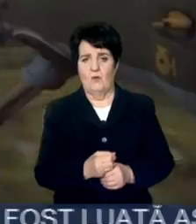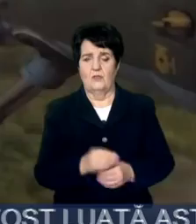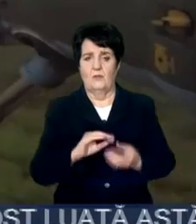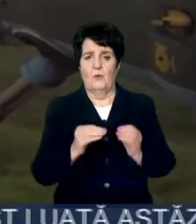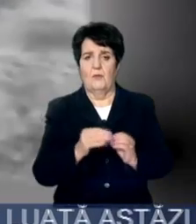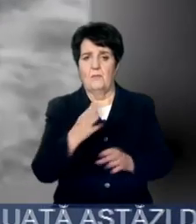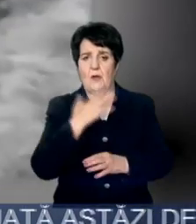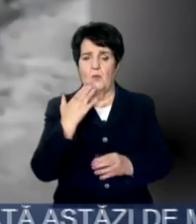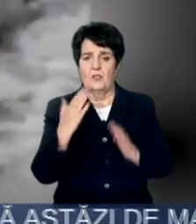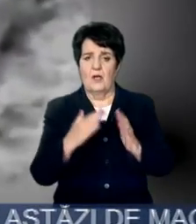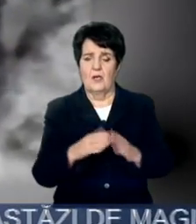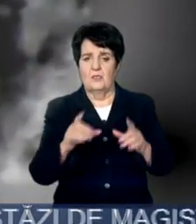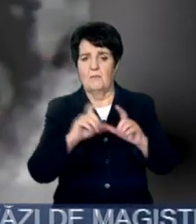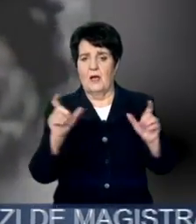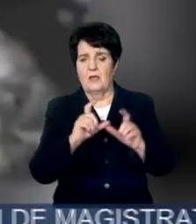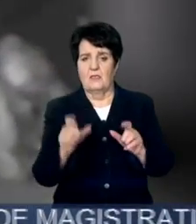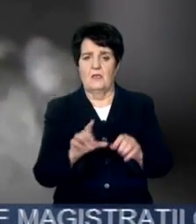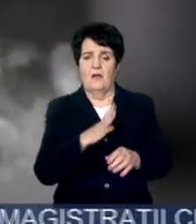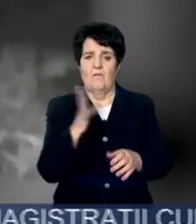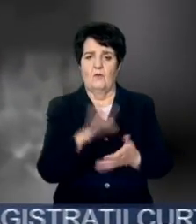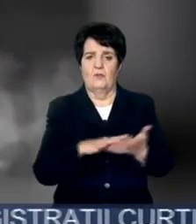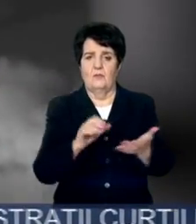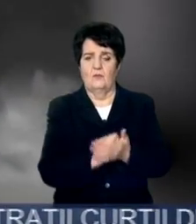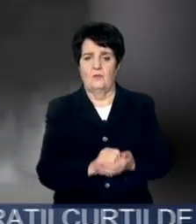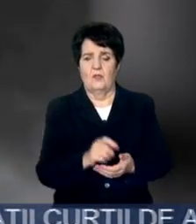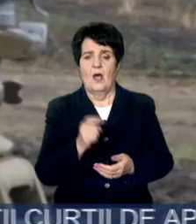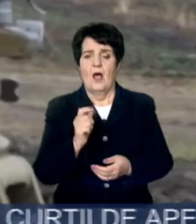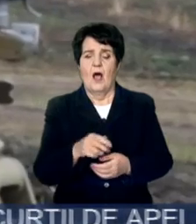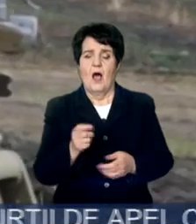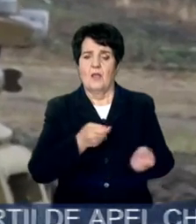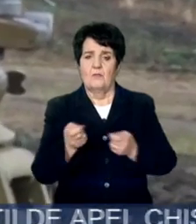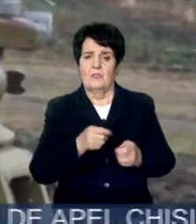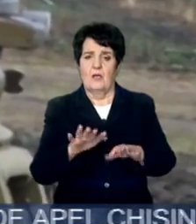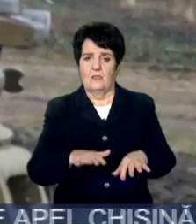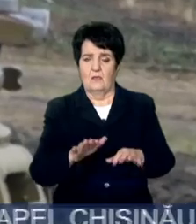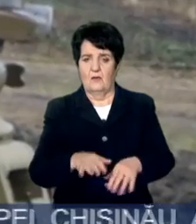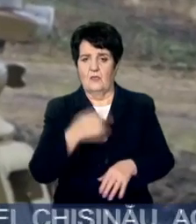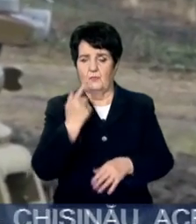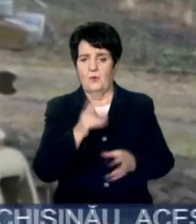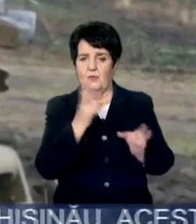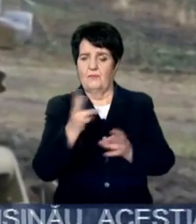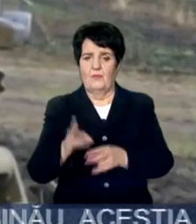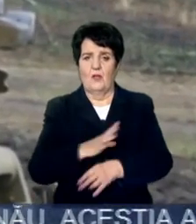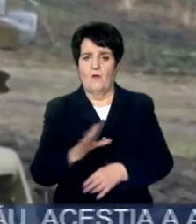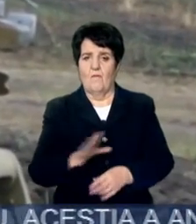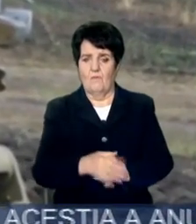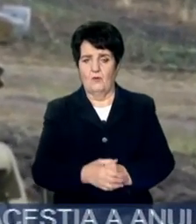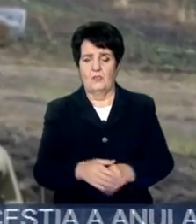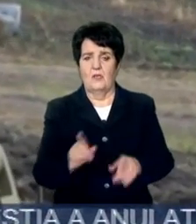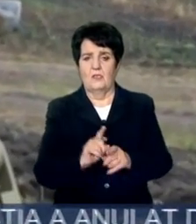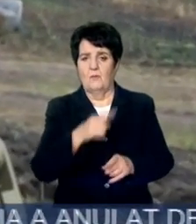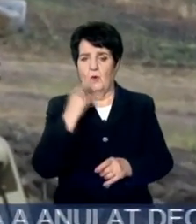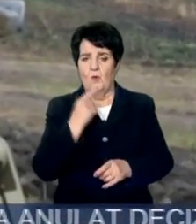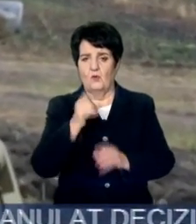mai multe case, magazine și rețeaua de alimentare cu apă. Administrația locală anunță că victime nu s-au înregistrat. De asemenea, rușii au